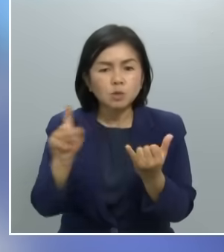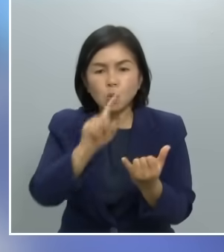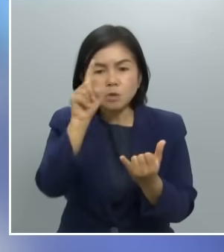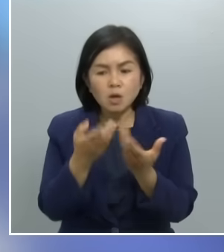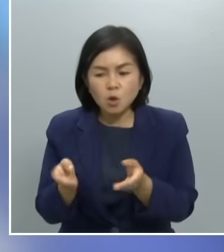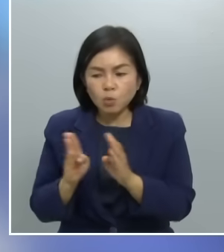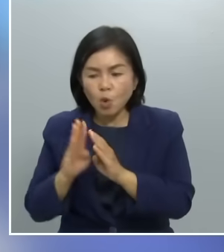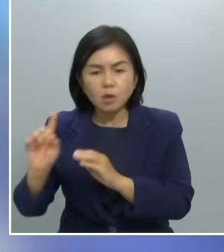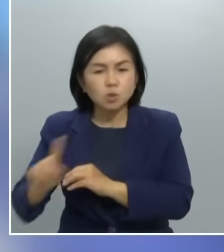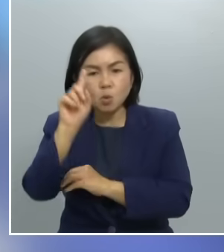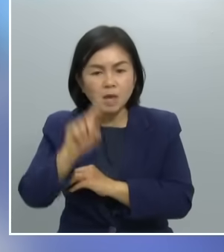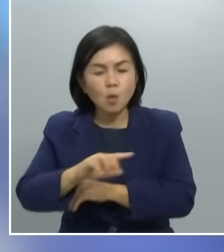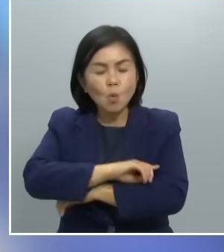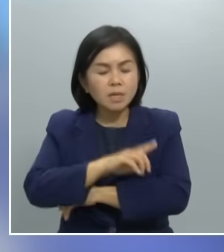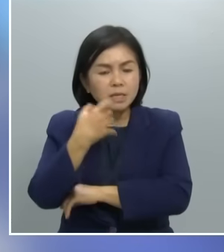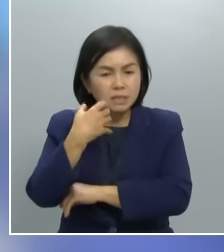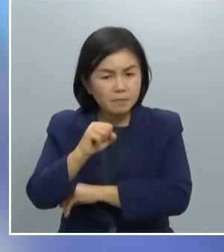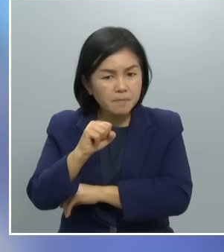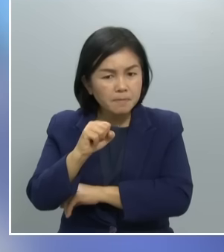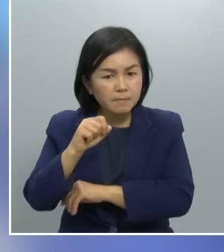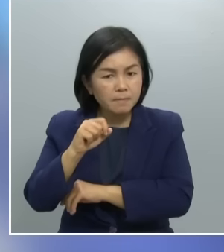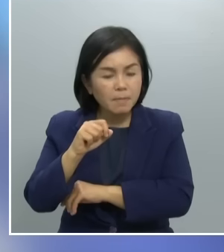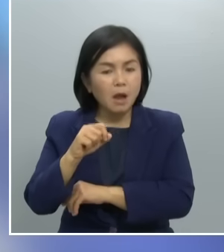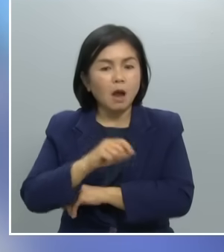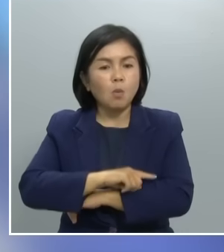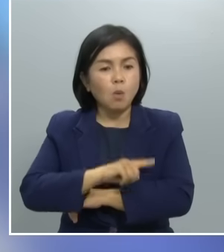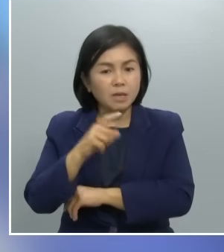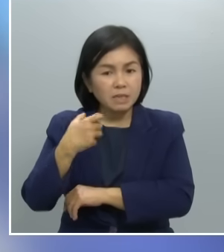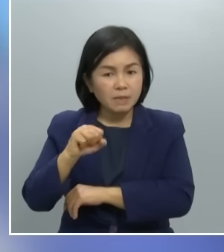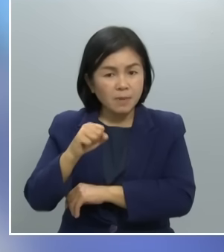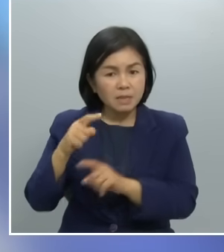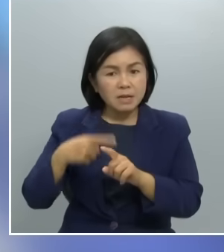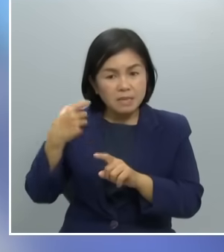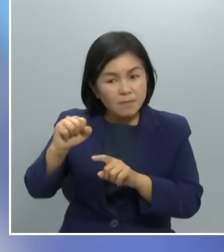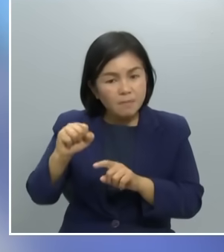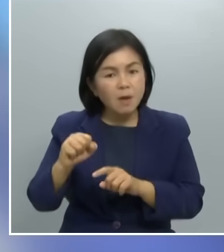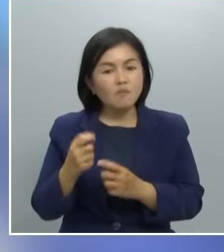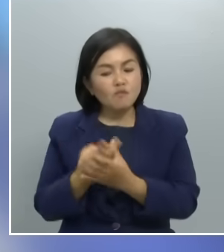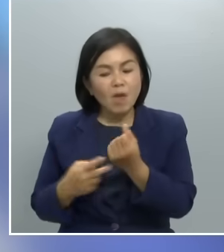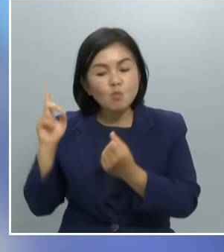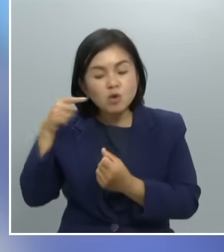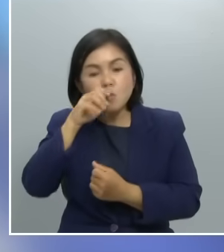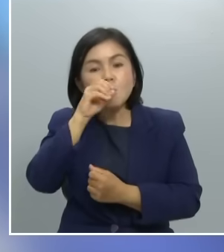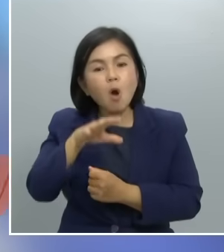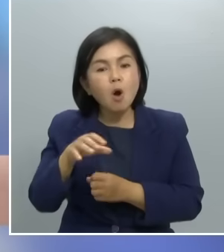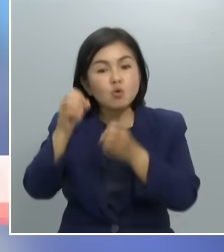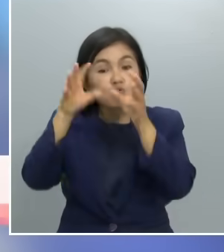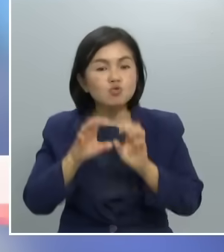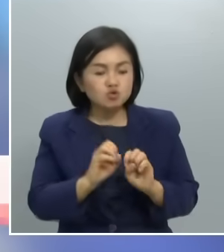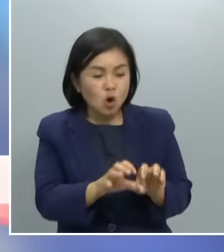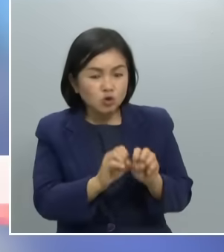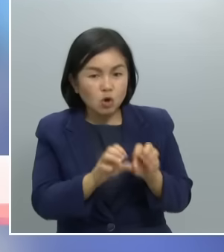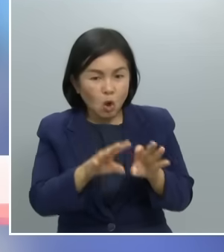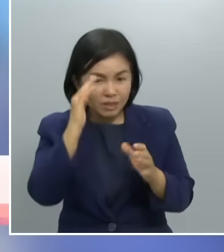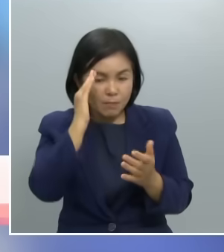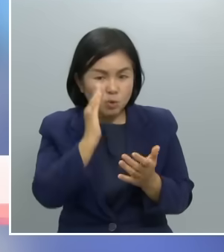ช้าของวันที่10ตุลาคมโดยเหตุทั้งหมดนะครับทั้งฝั่งของพลอยเนี่ยก็บอกว่ามาจากที่ครูฝึกซึ่งเป็นตำรว